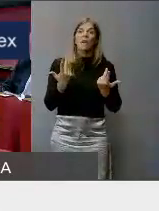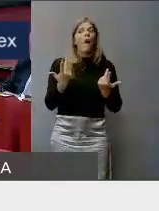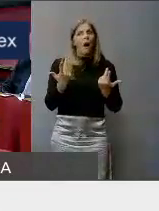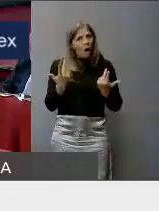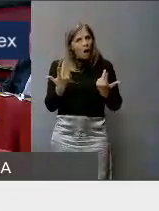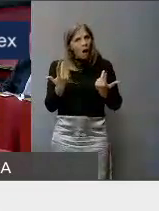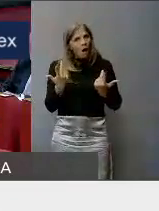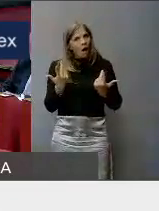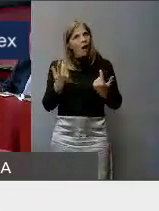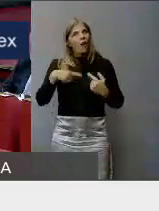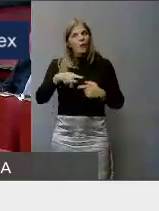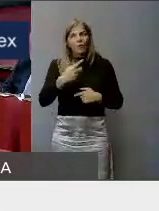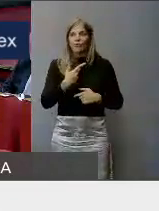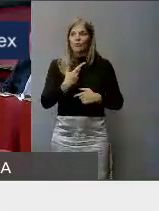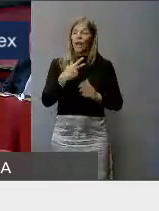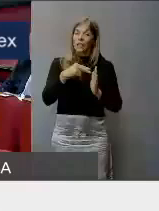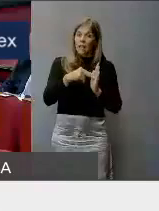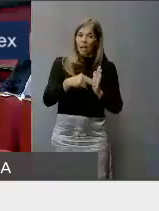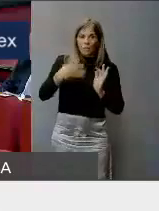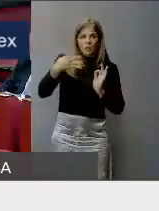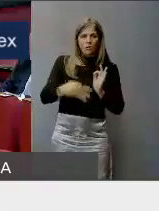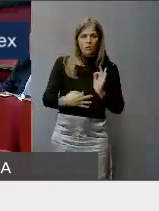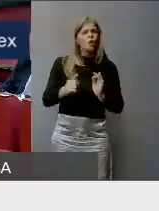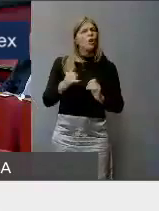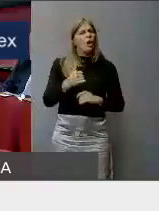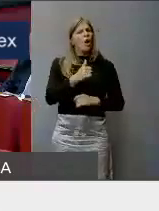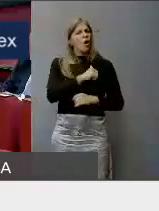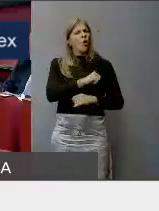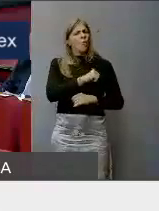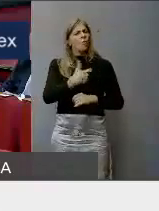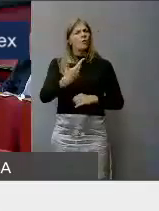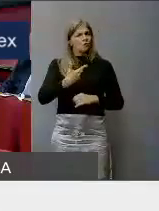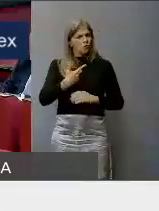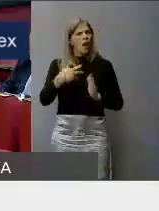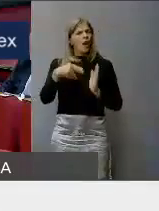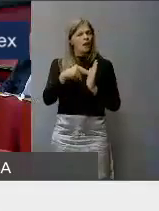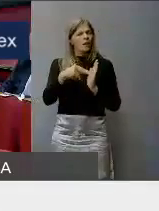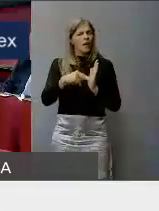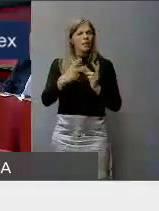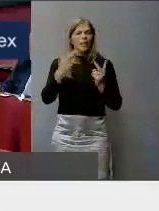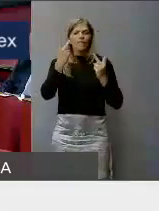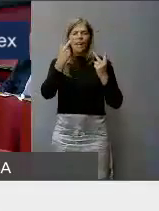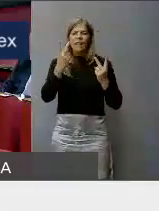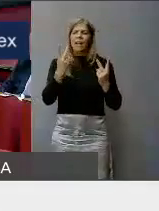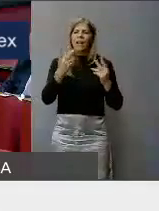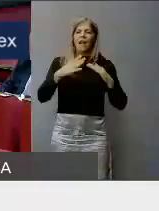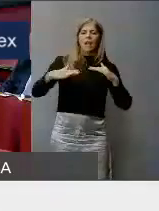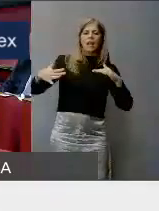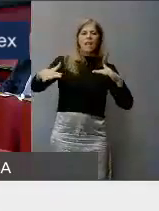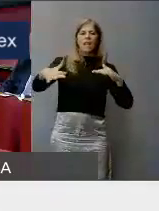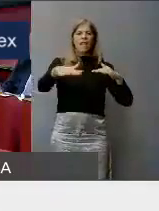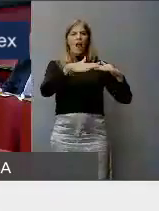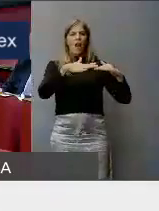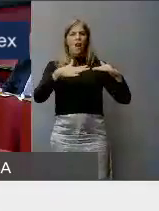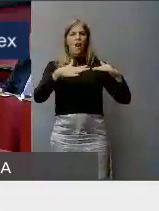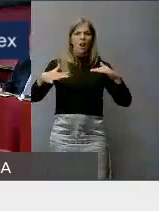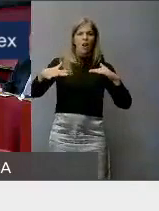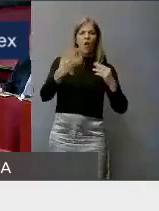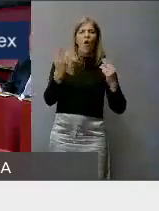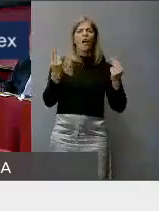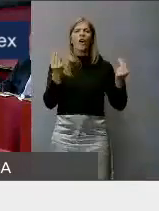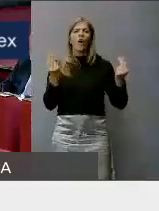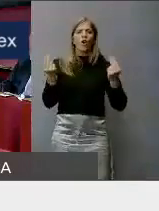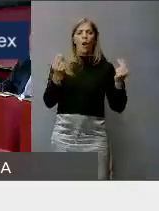per evidenziare quella che è la situazione socio economica della città allora su quello si vanno a costruire i servizi di ogni tipo